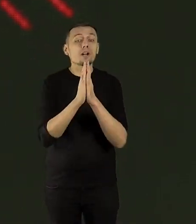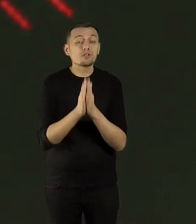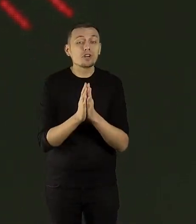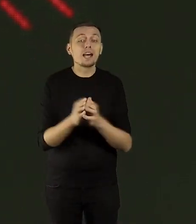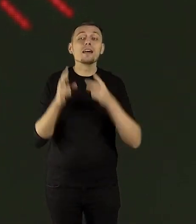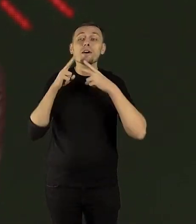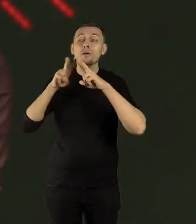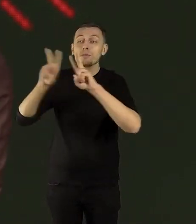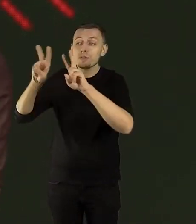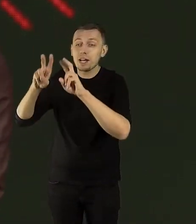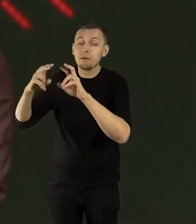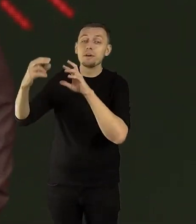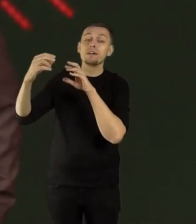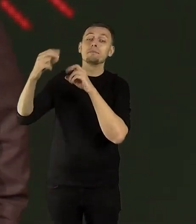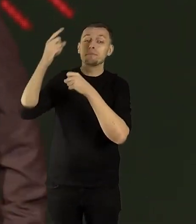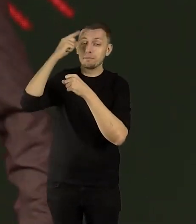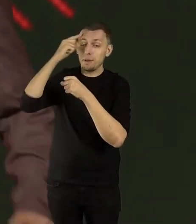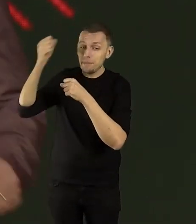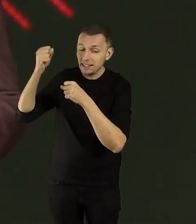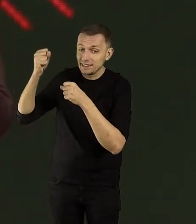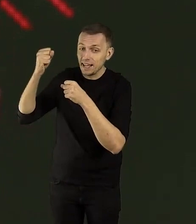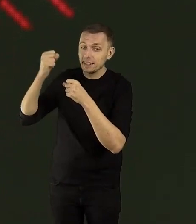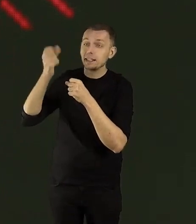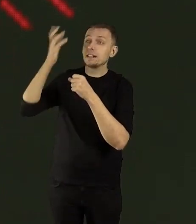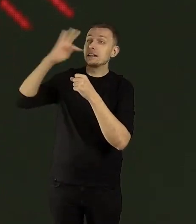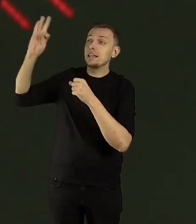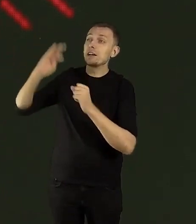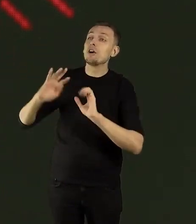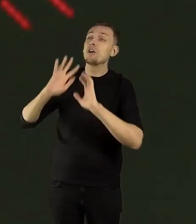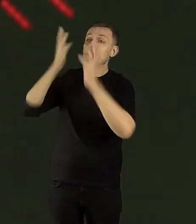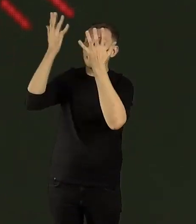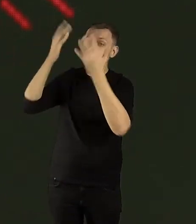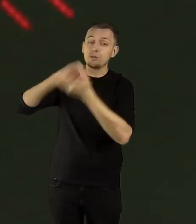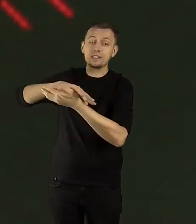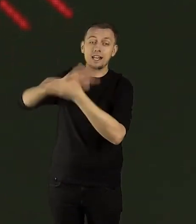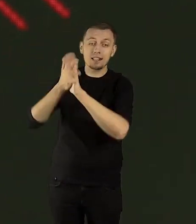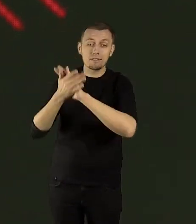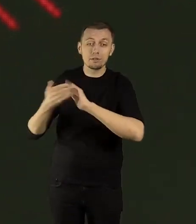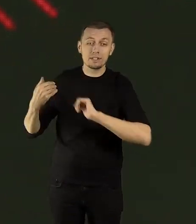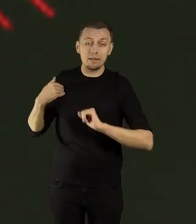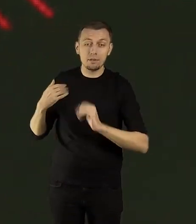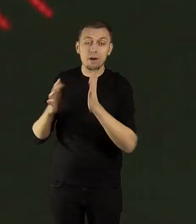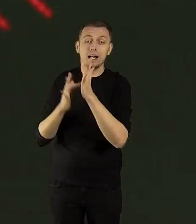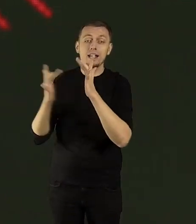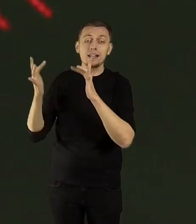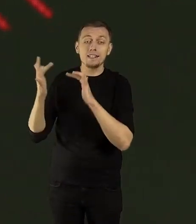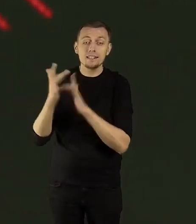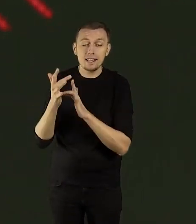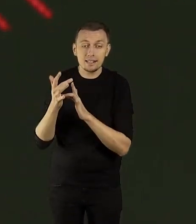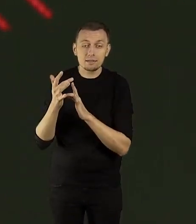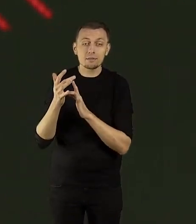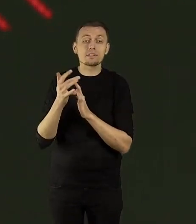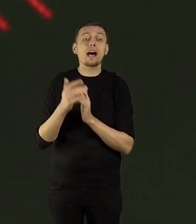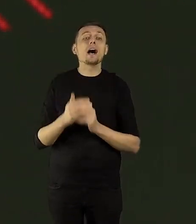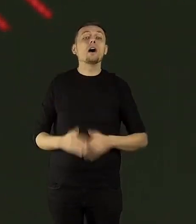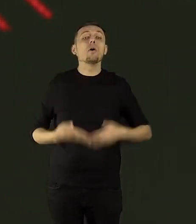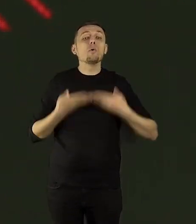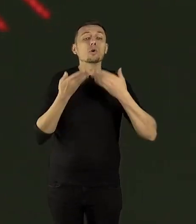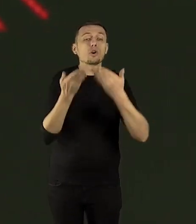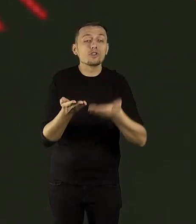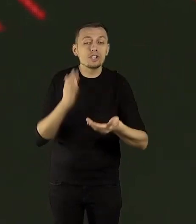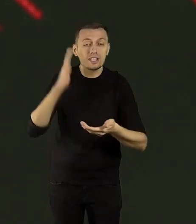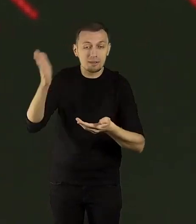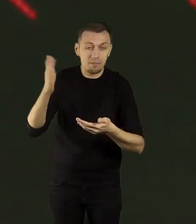rewolucjonisty. Przyszedł zmienić świat, a odkąd przyszedł, świat nigdy taki sam nie pozostał.